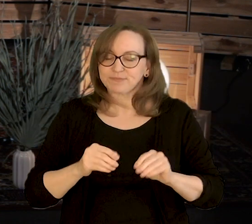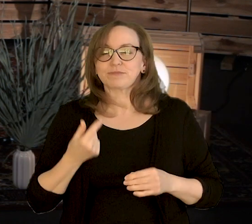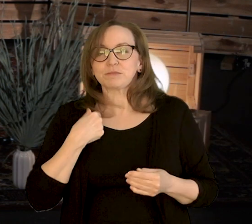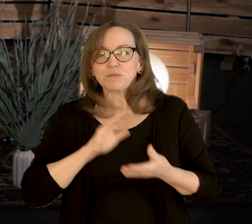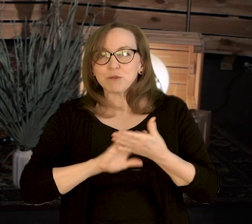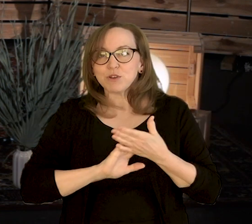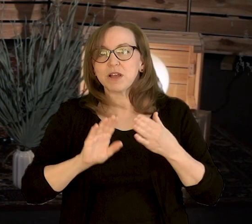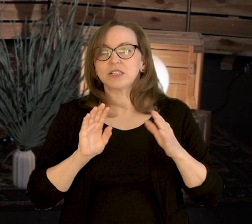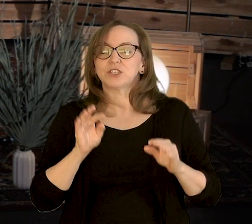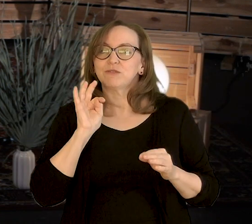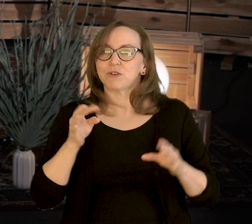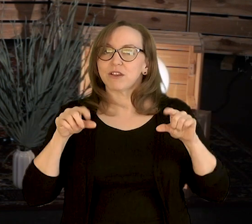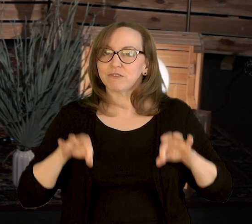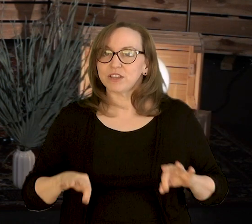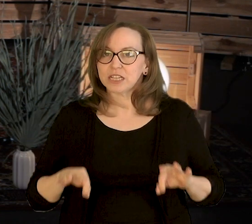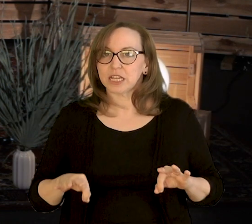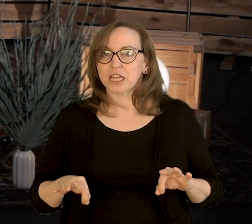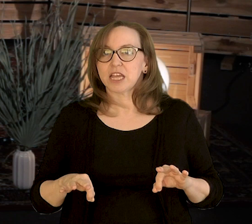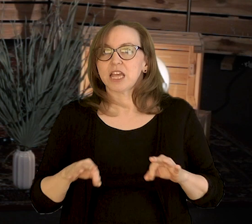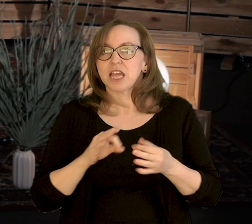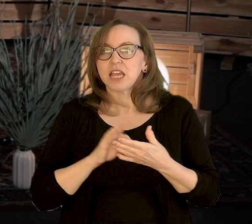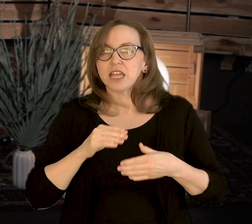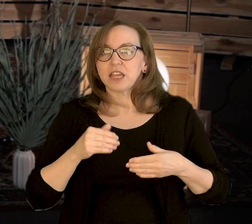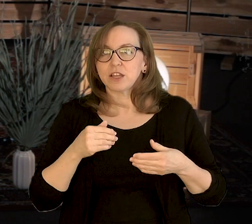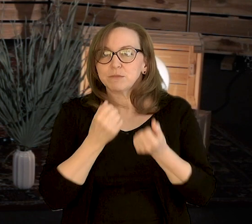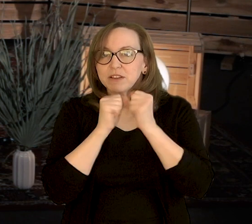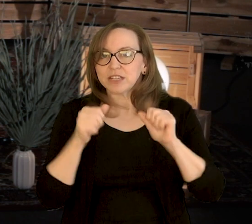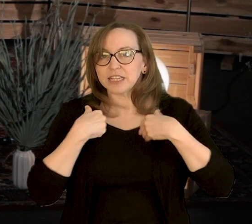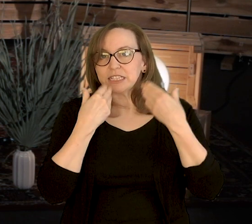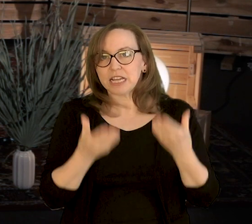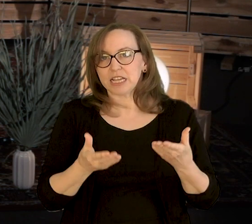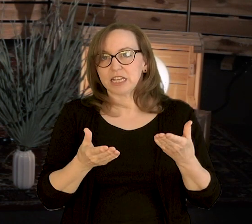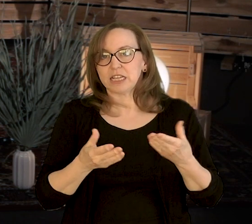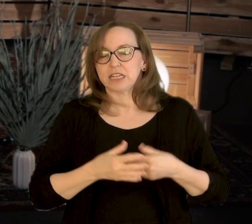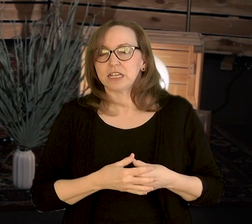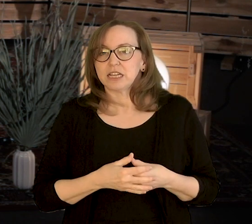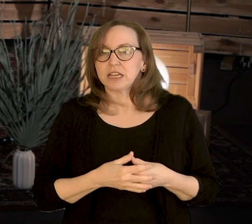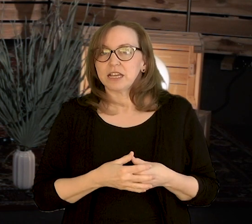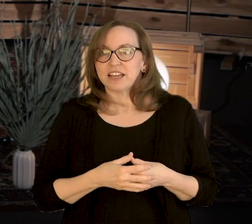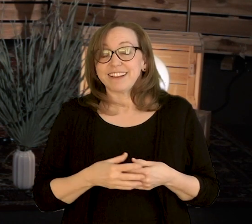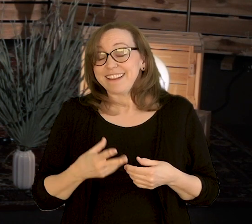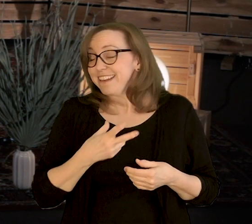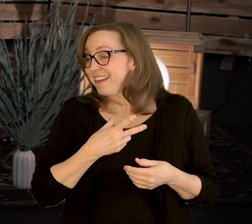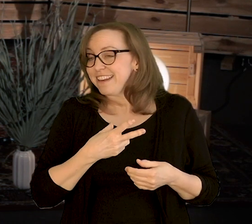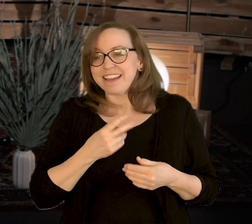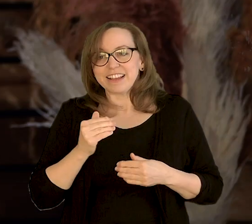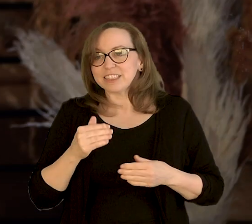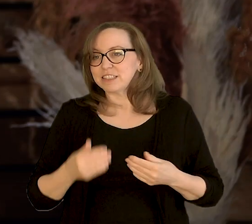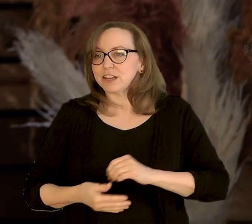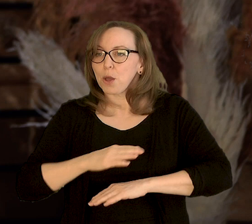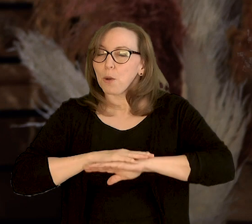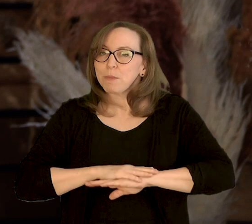cię zbawieniem. Bóg akceptuje nas w oparciu o naszą wiarę, a nie w oparciu o nasze